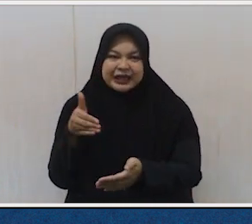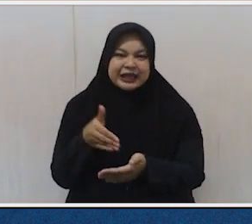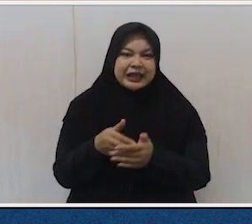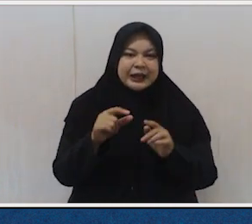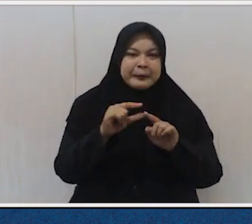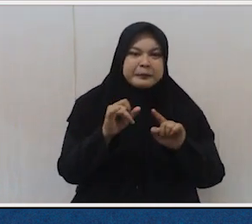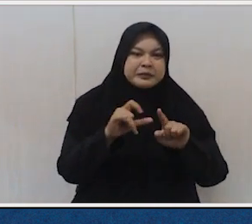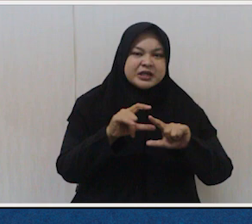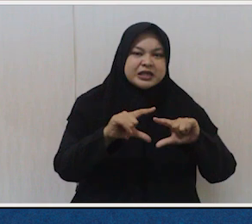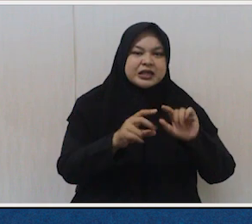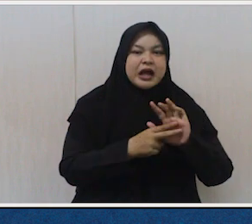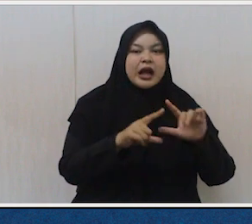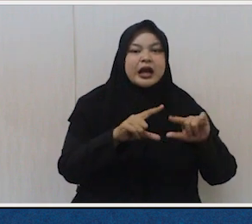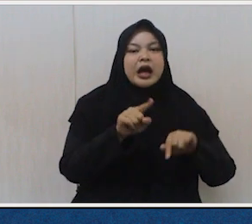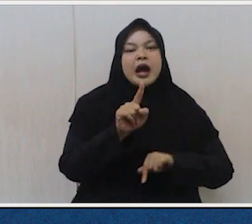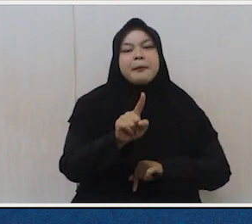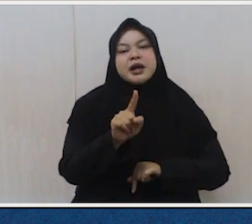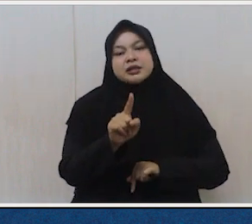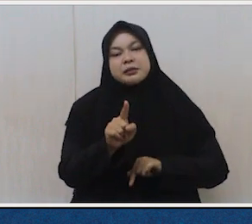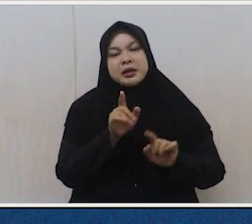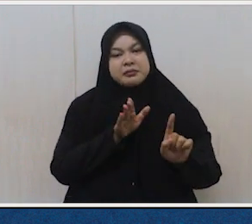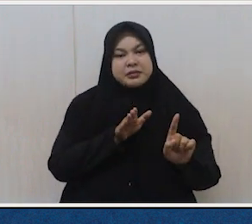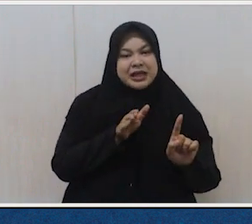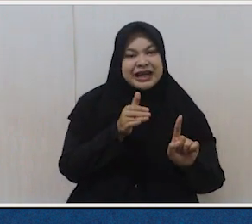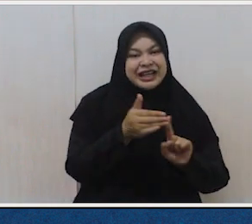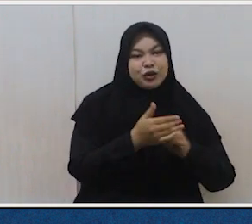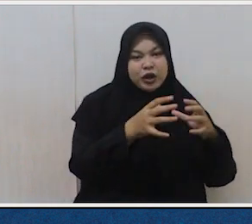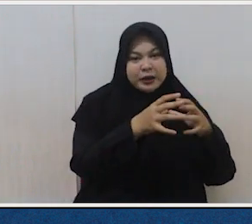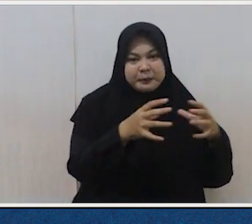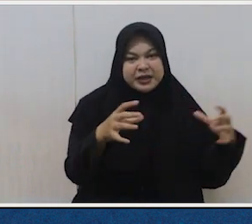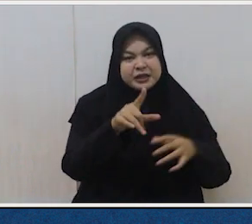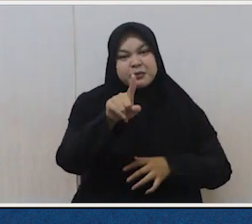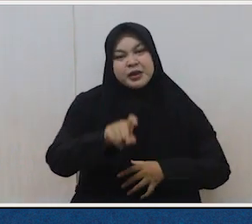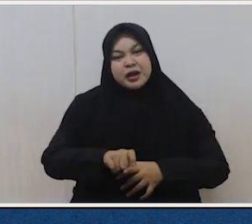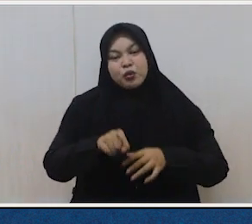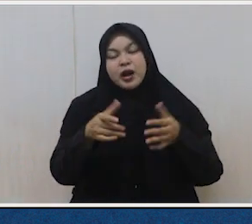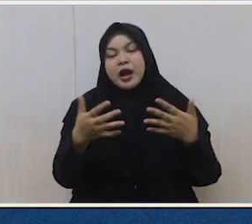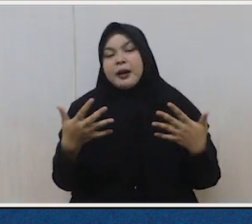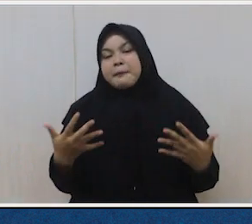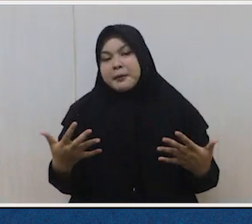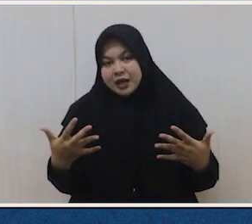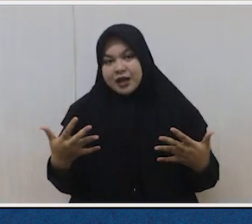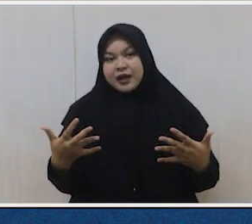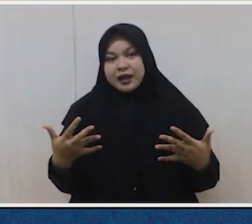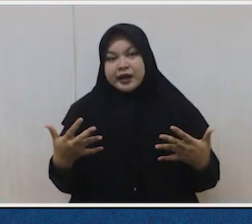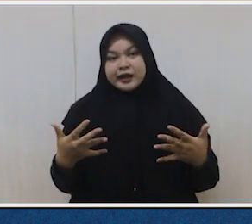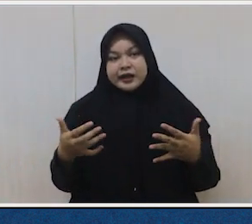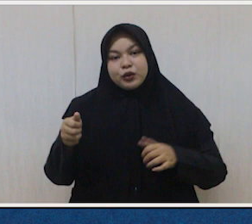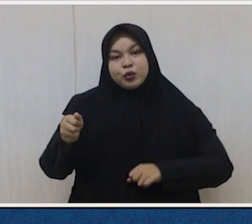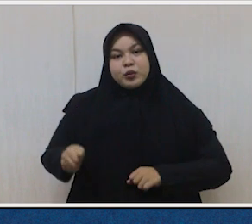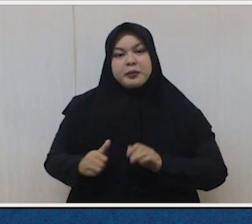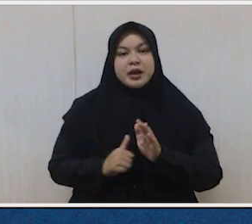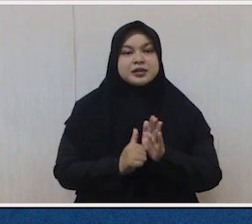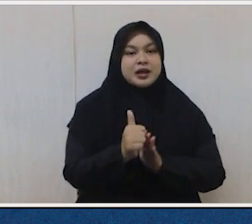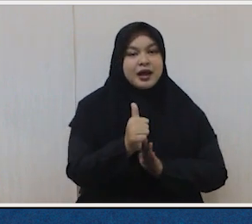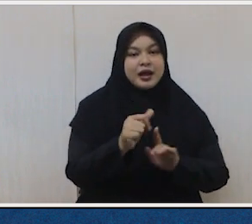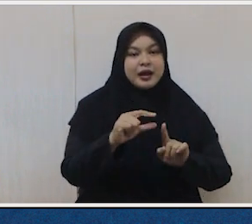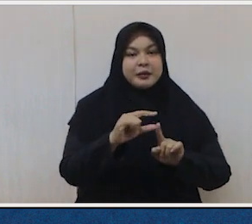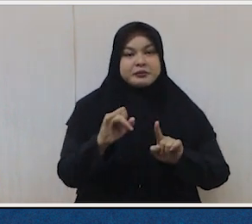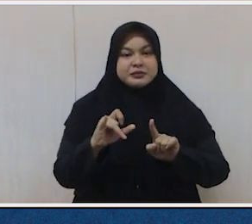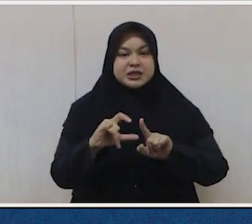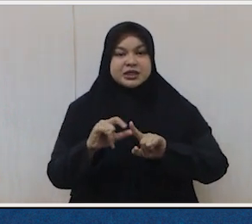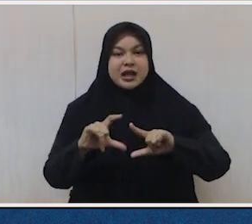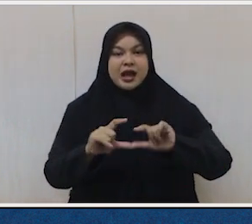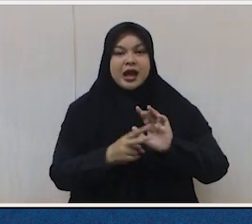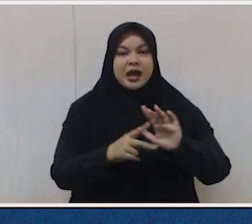lagi pembahasannya ke pidana karena yang di perlindungan yang paling besar yang diperlukan memang ada Diara pidana